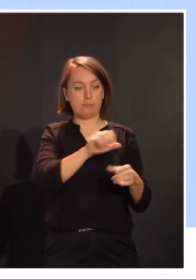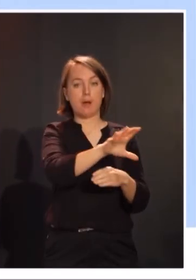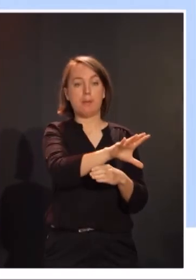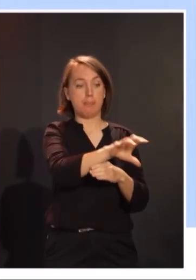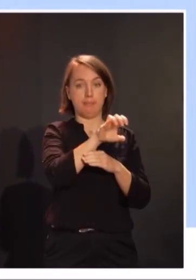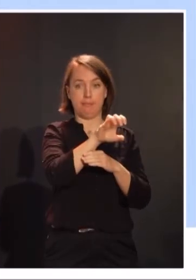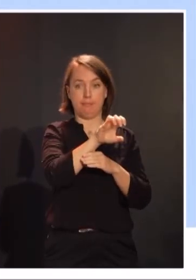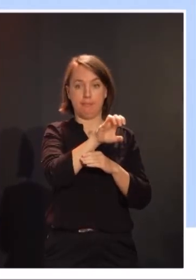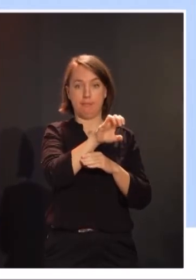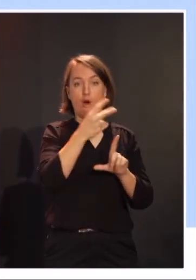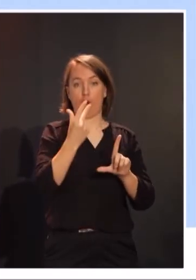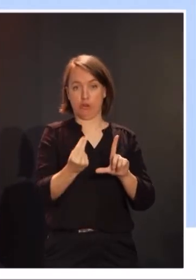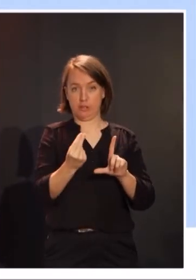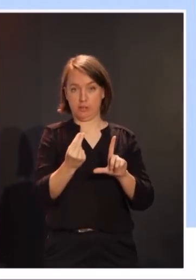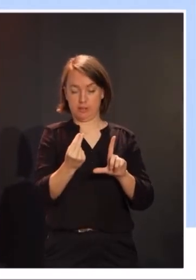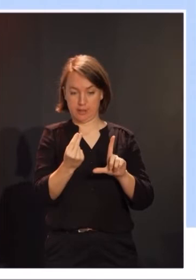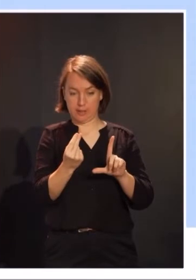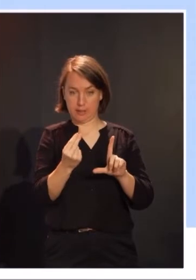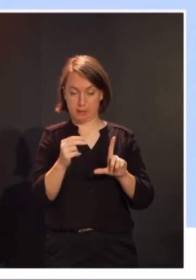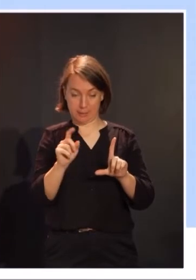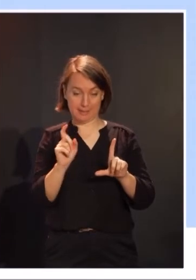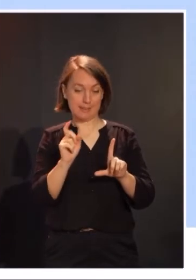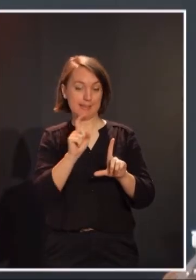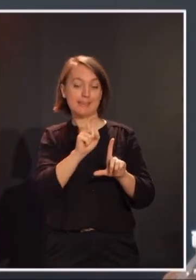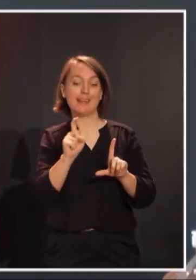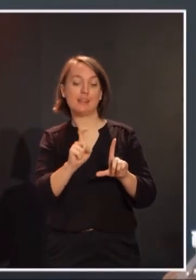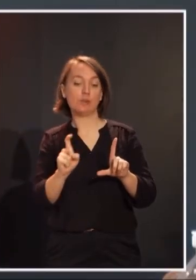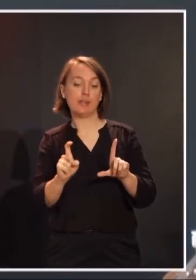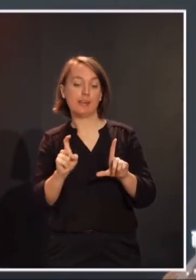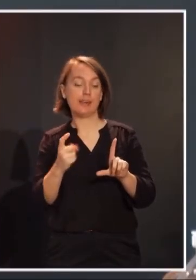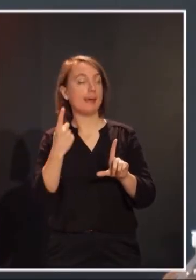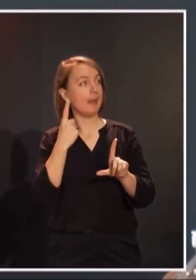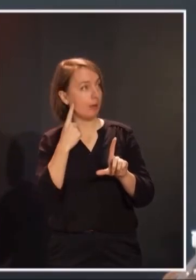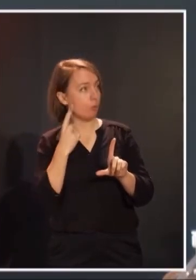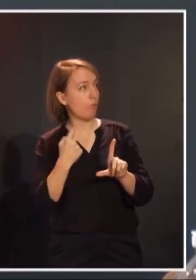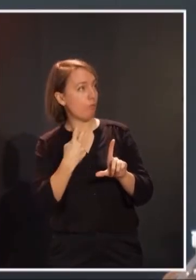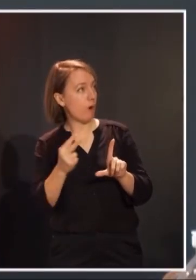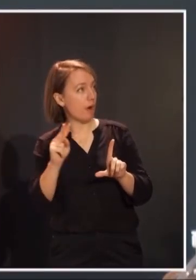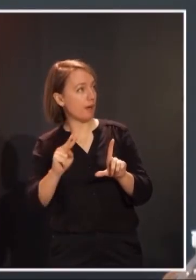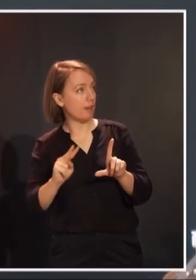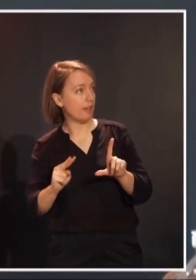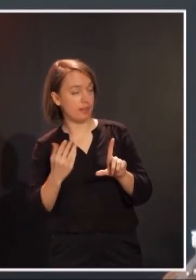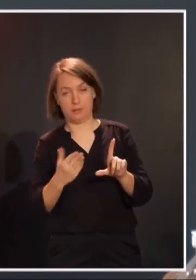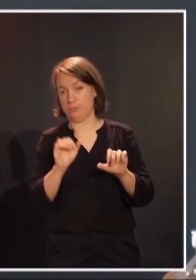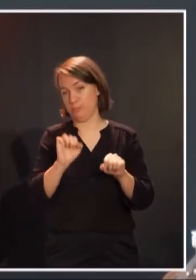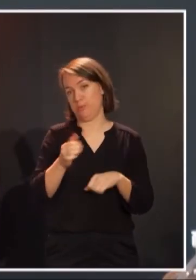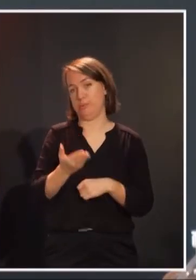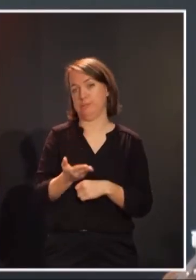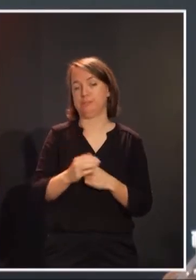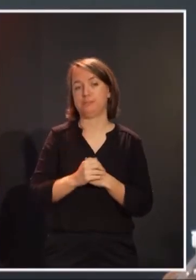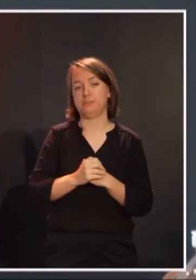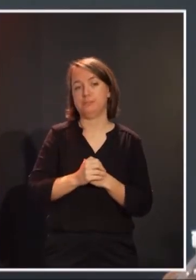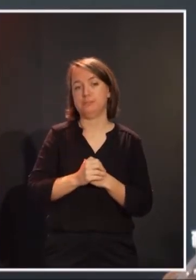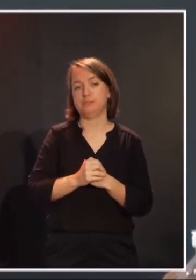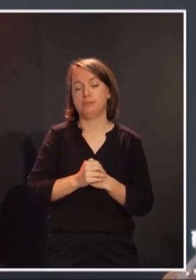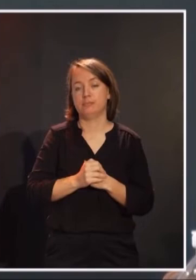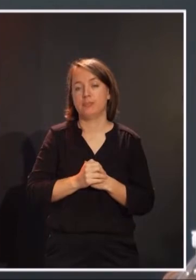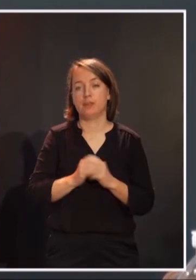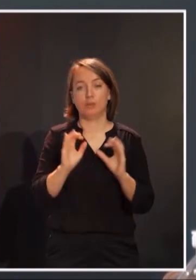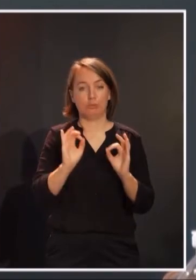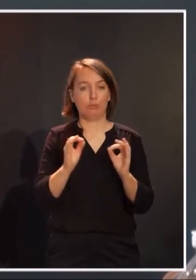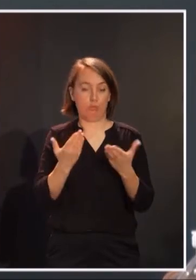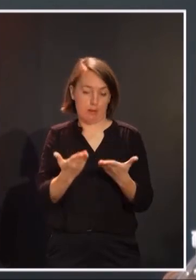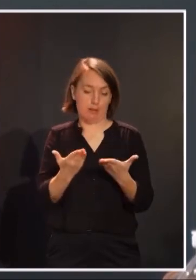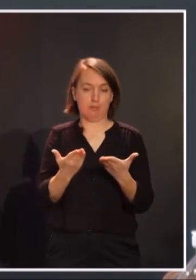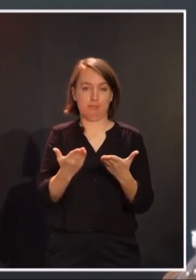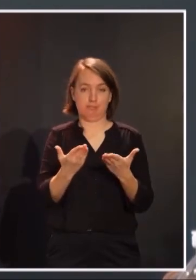propose l'iPad. Donc ça, c'est essentiellement, voilà, c'est les différentes applications qui sont